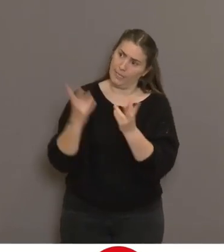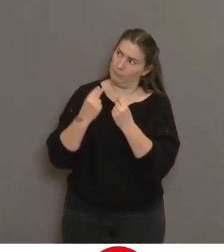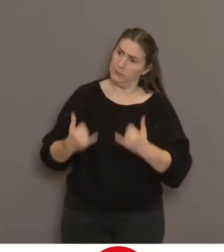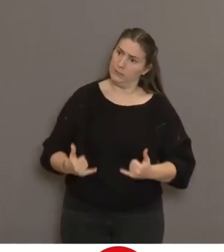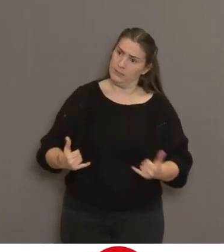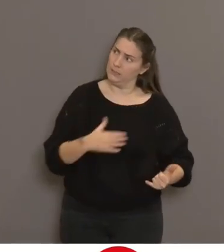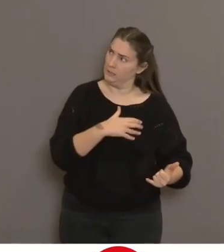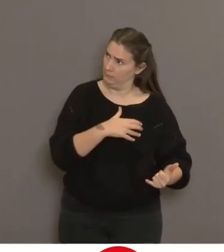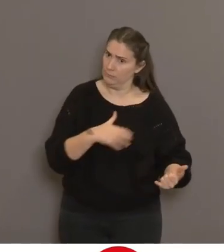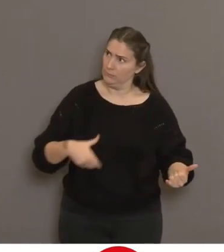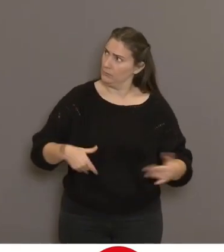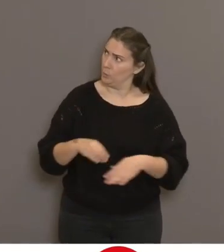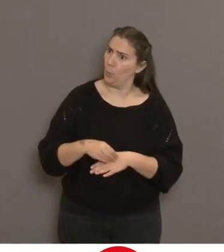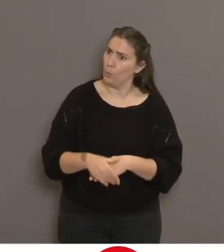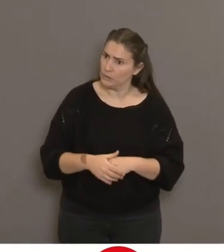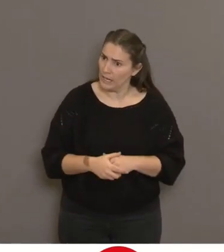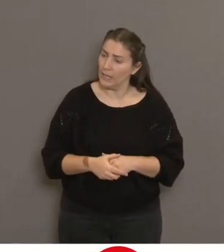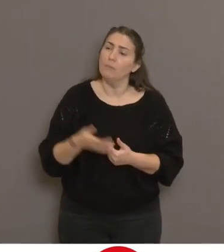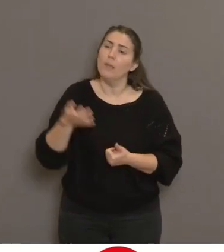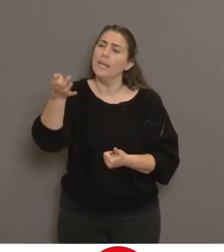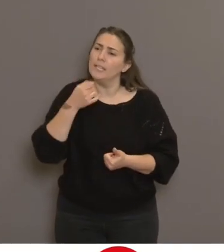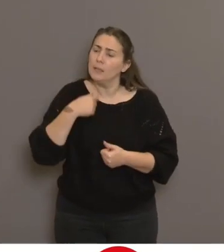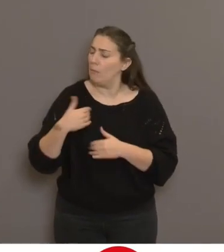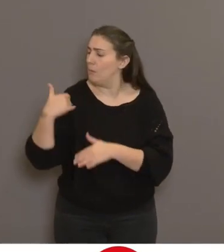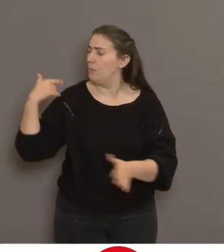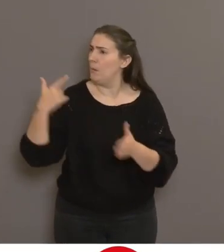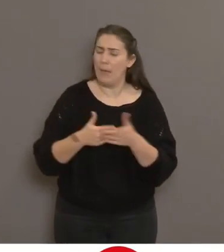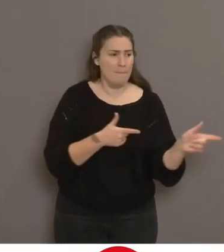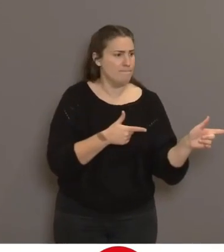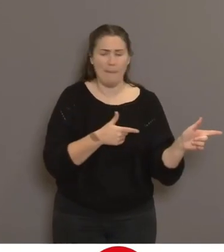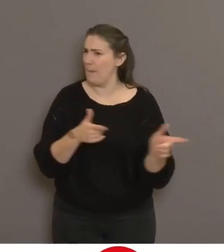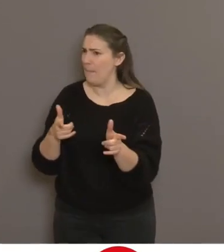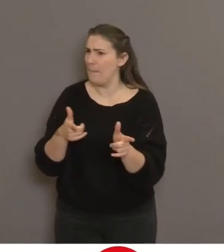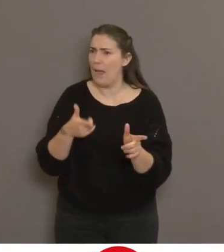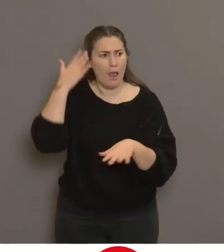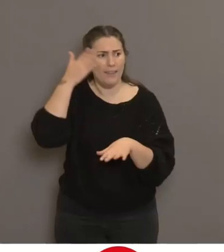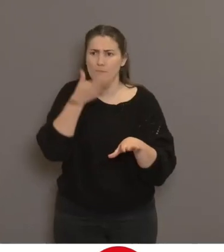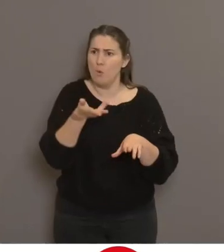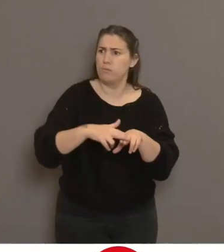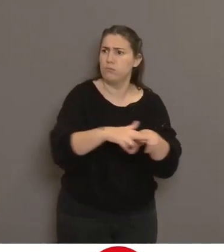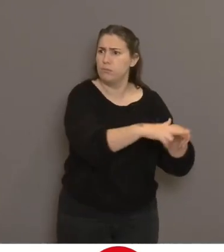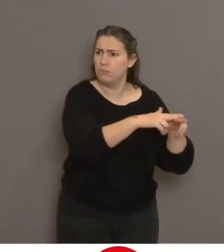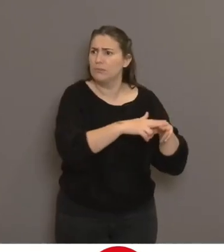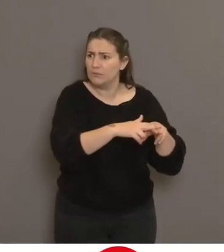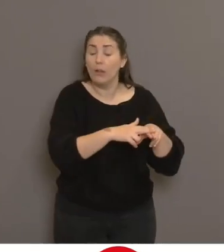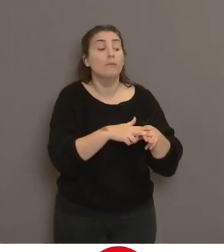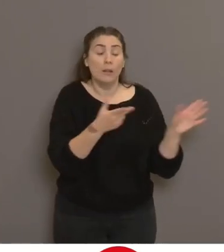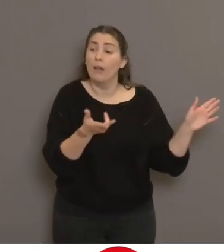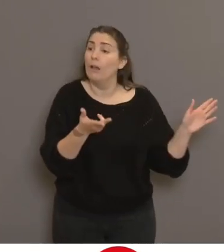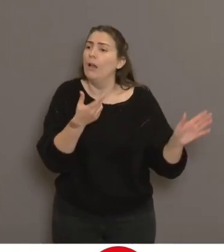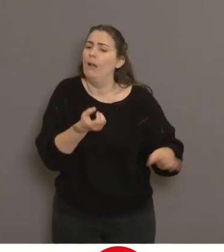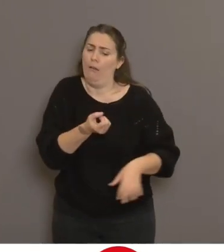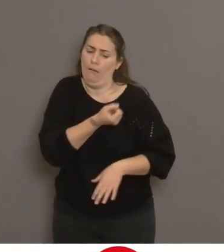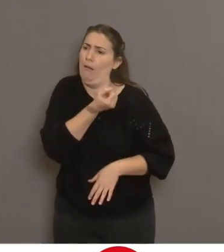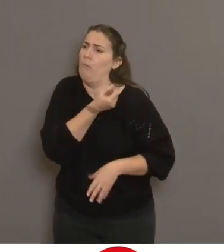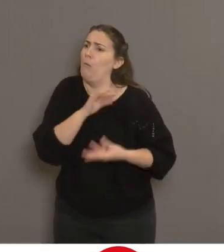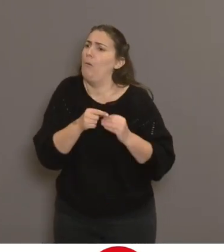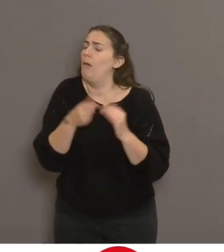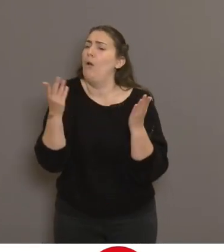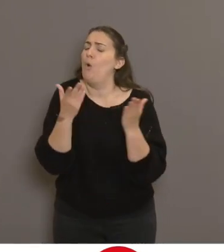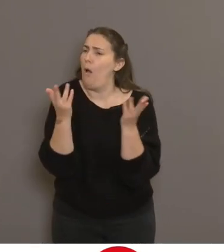nous disiez combien de tirs ont eu lieu ces dernières années, provoquant quelques dégâts éventuels. Votre pouvoir